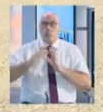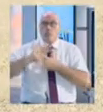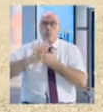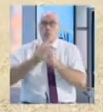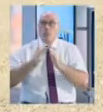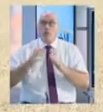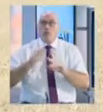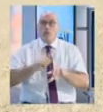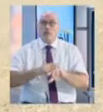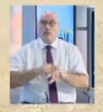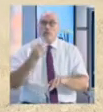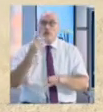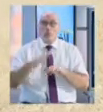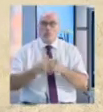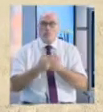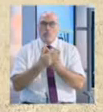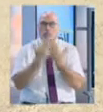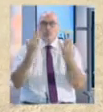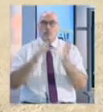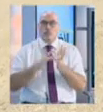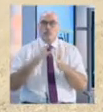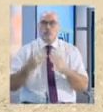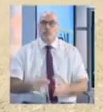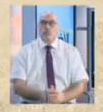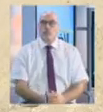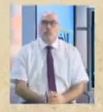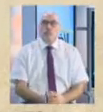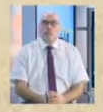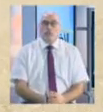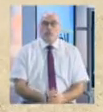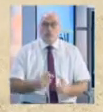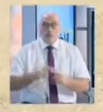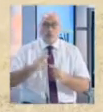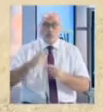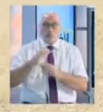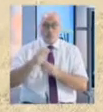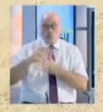على الساعة 4 صباحا قمنا ببدء في عملية الإخماد،